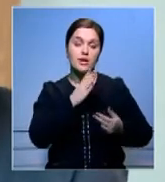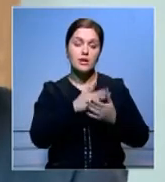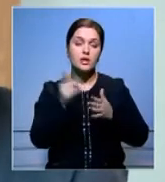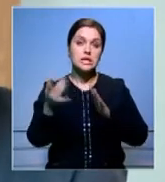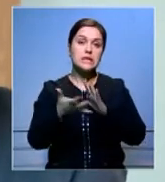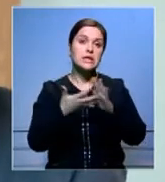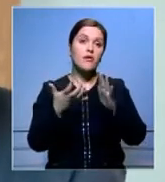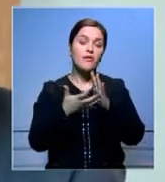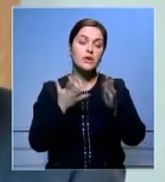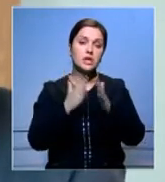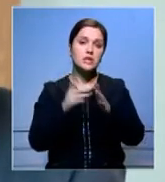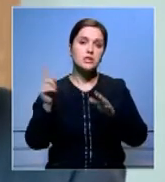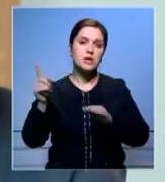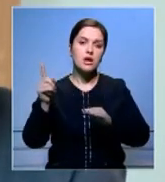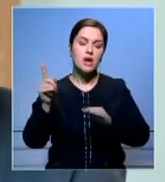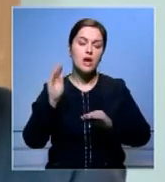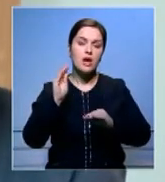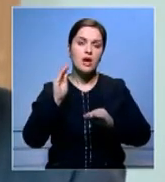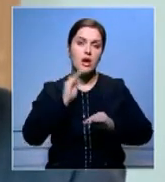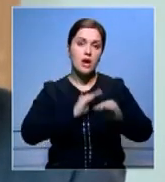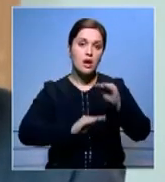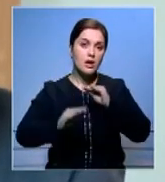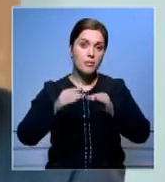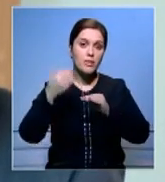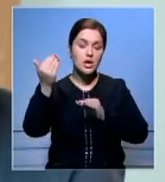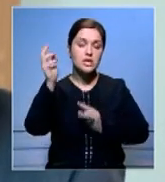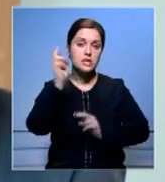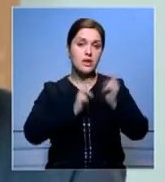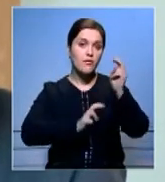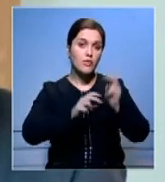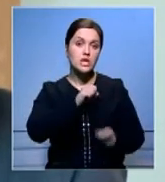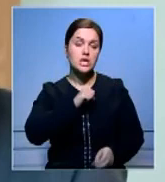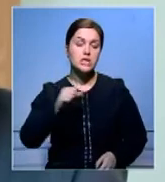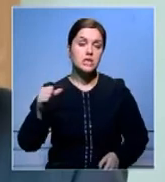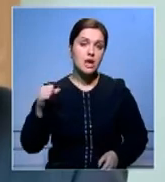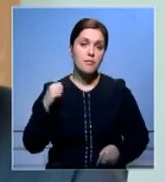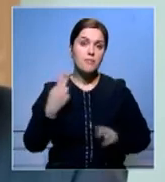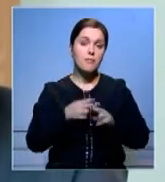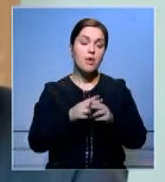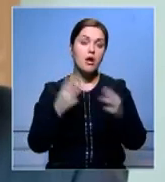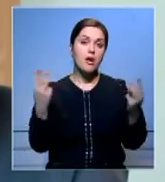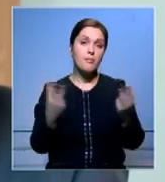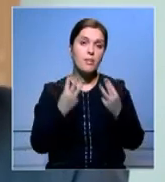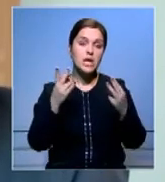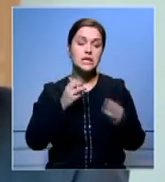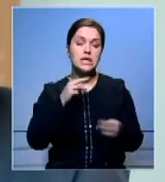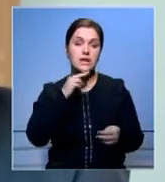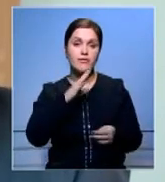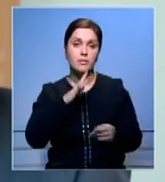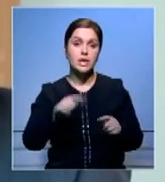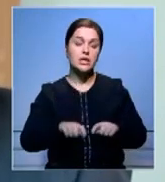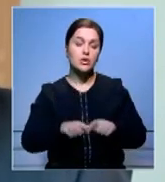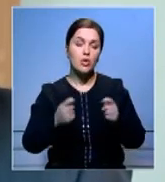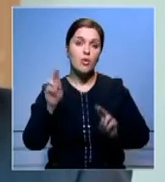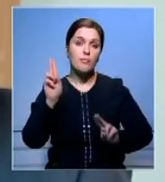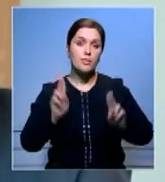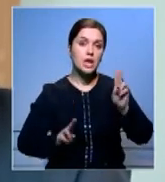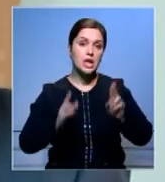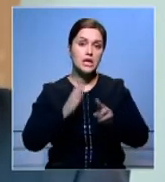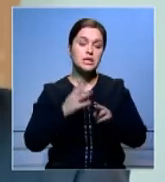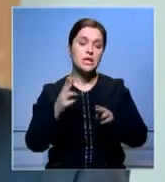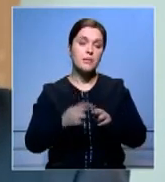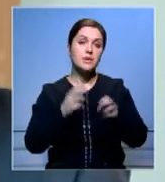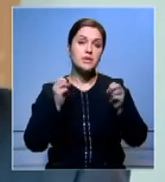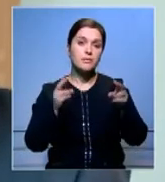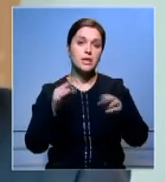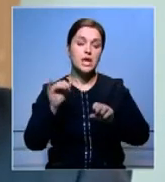недостаток конструктивной недостаточности агрегатов, оборудования, которое работало, и нарушение правил промышленной безопасности